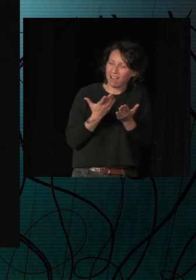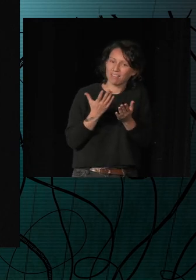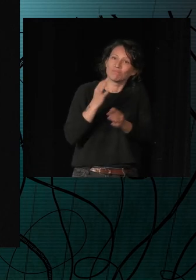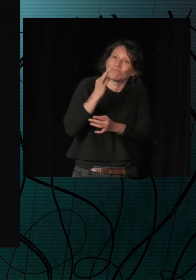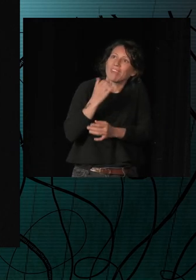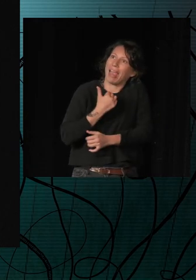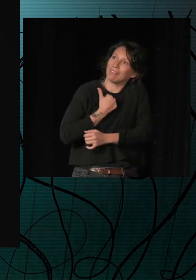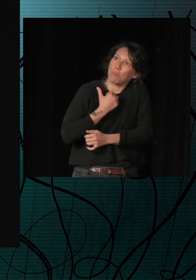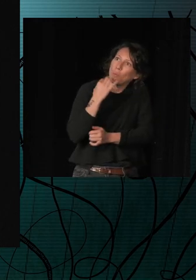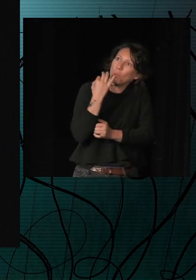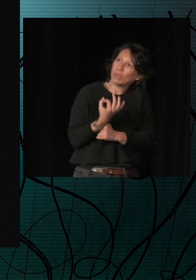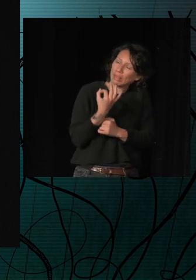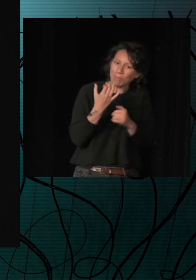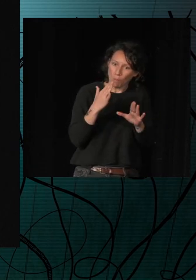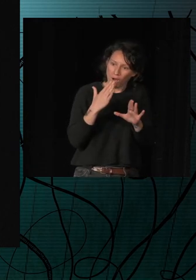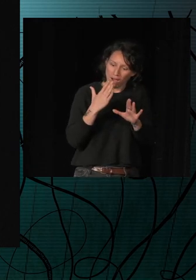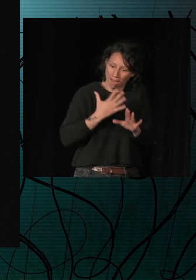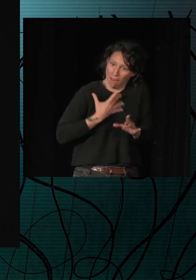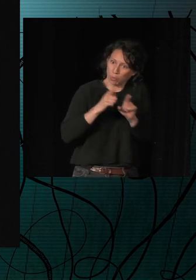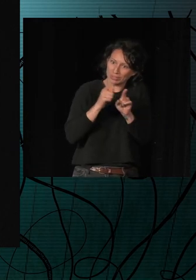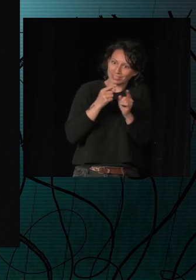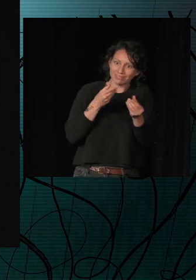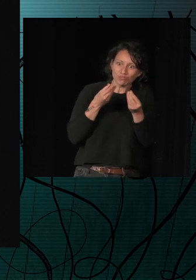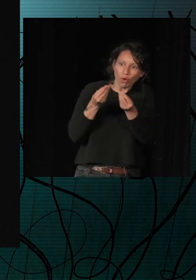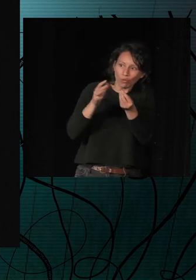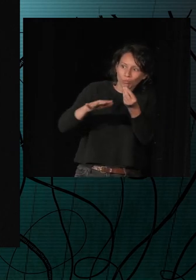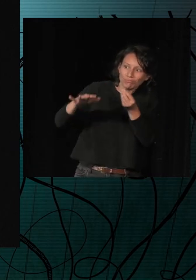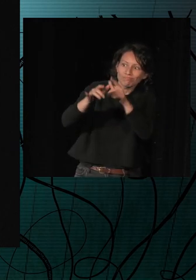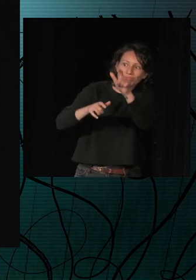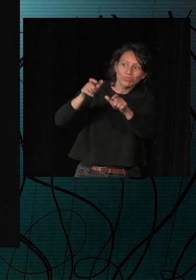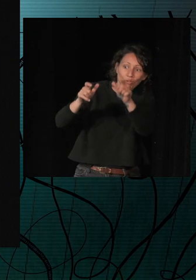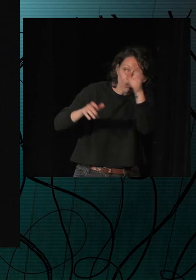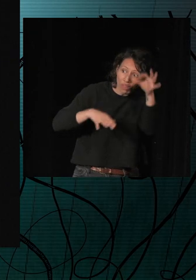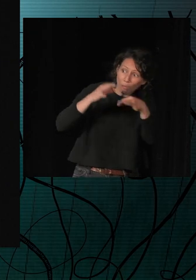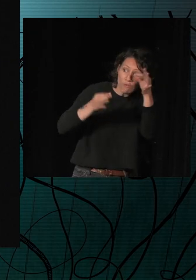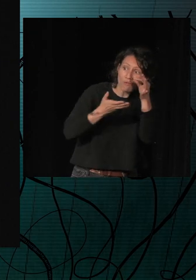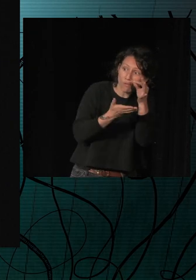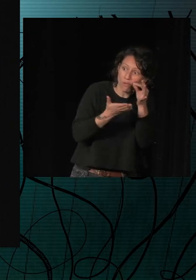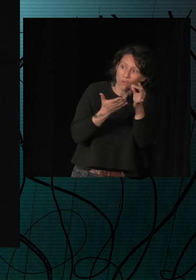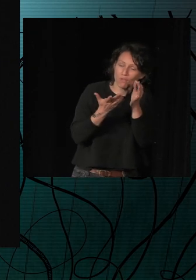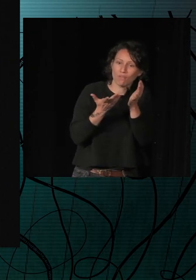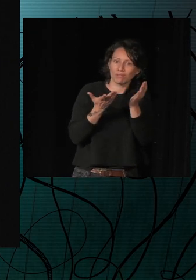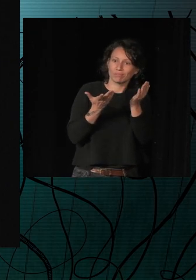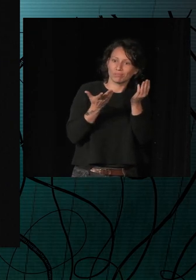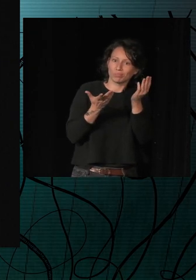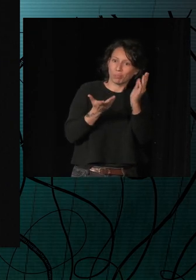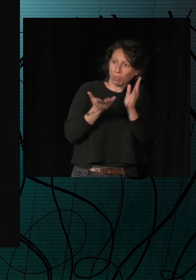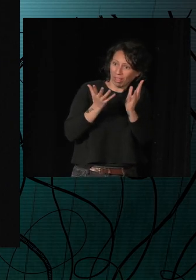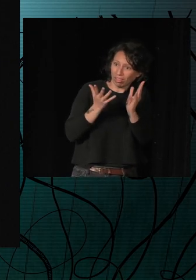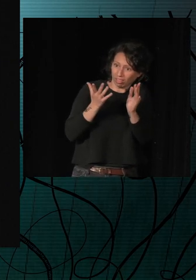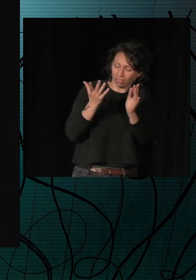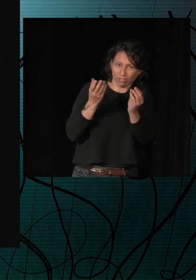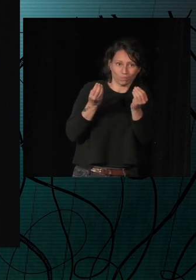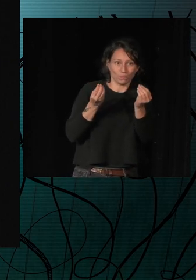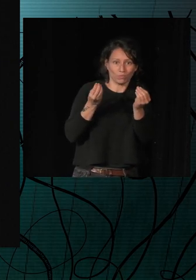beaucoup prendre les gens par la main pour les amener et leur montrer que peut-être que il y a une façon de l'aborder qui leur irait